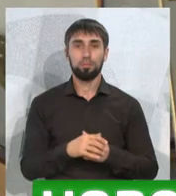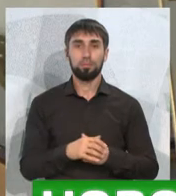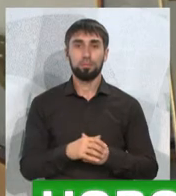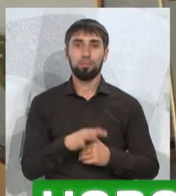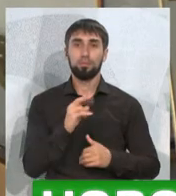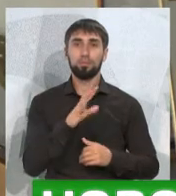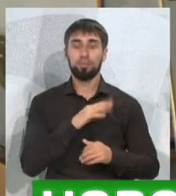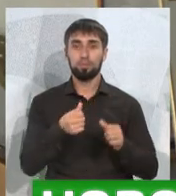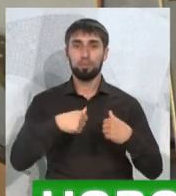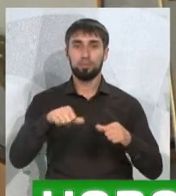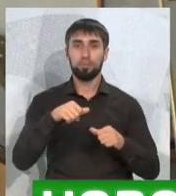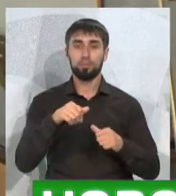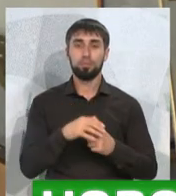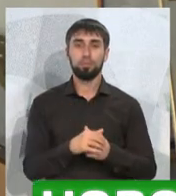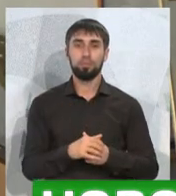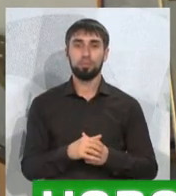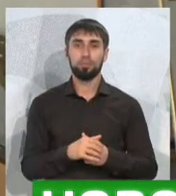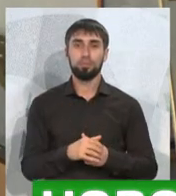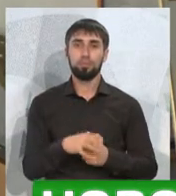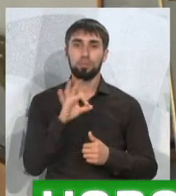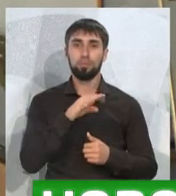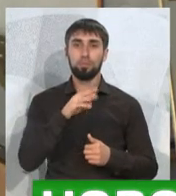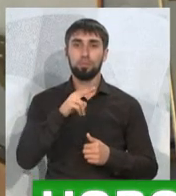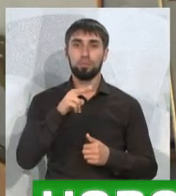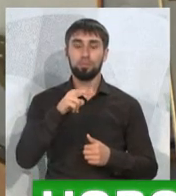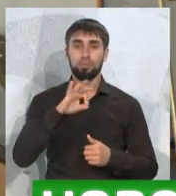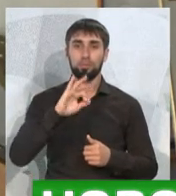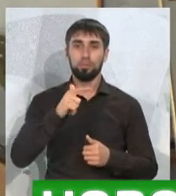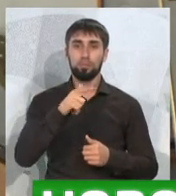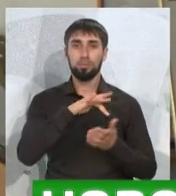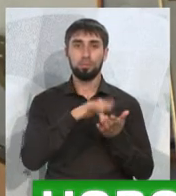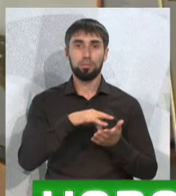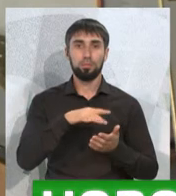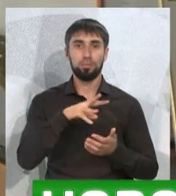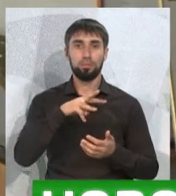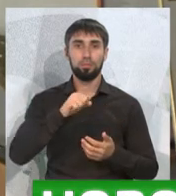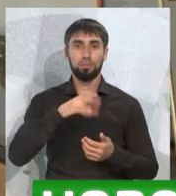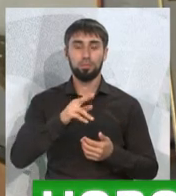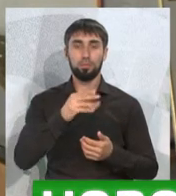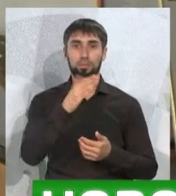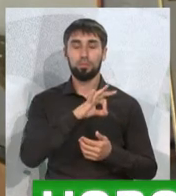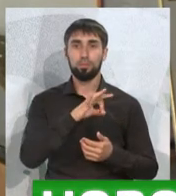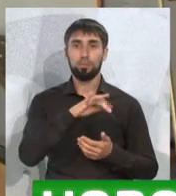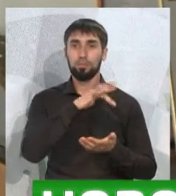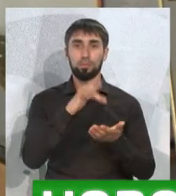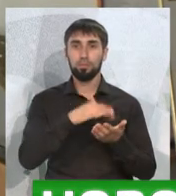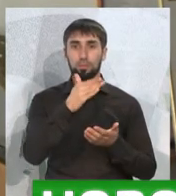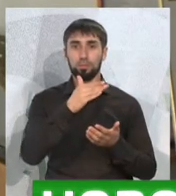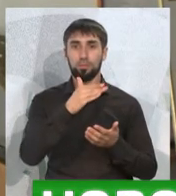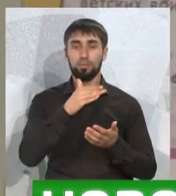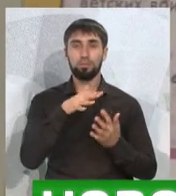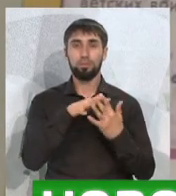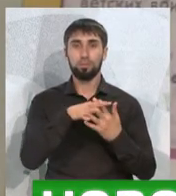был в комиссии по увековечиванию подвига города Малгобек, город воинской славы. Уже давно занимался над